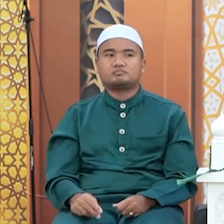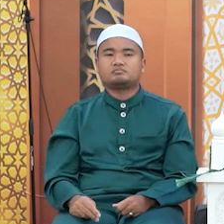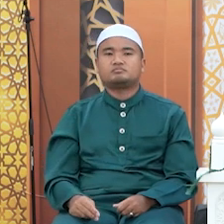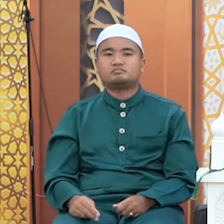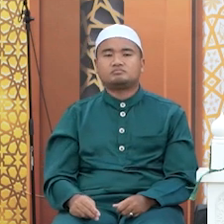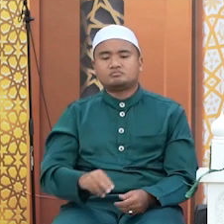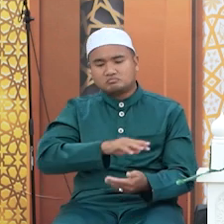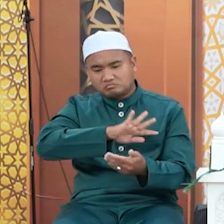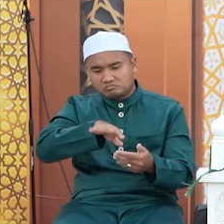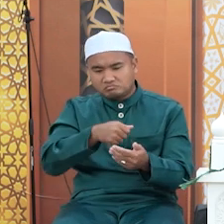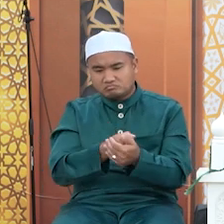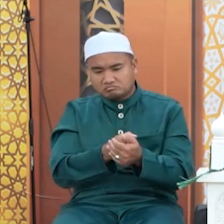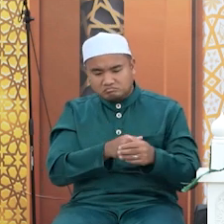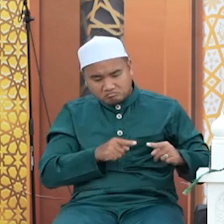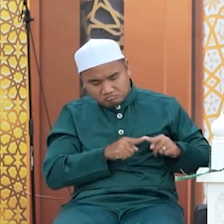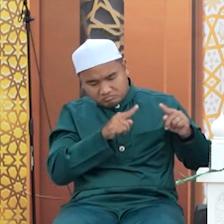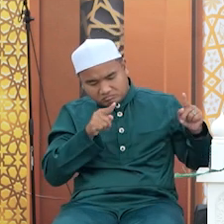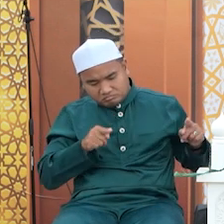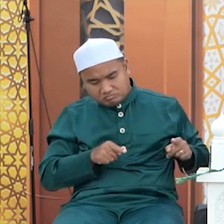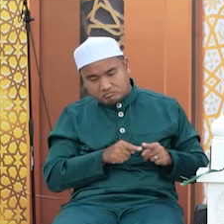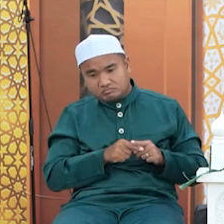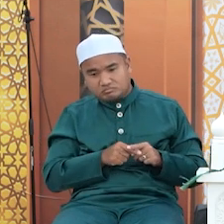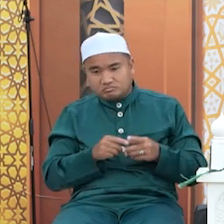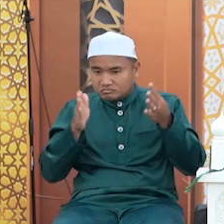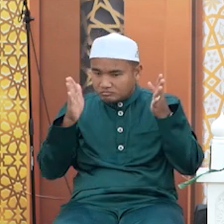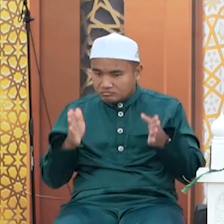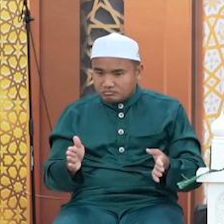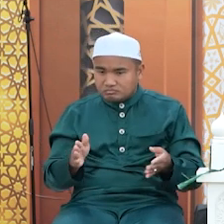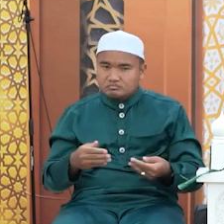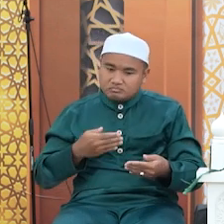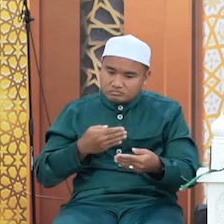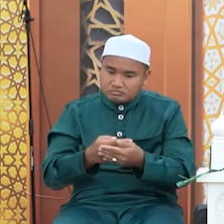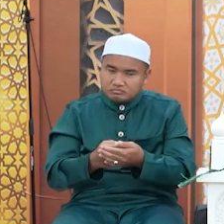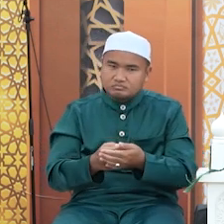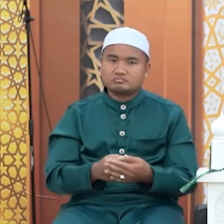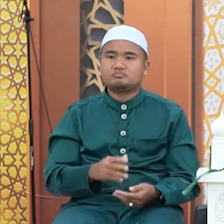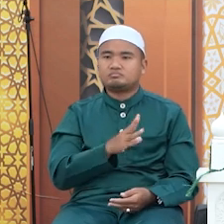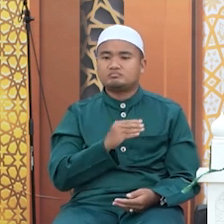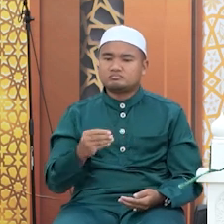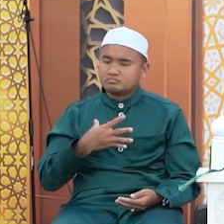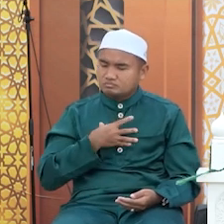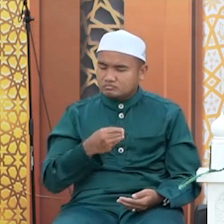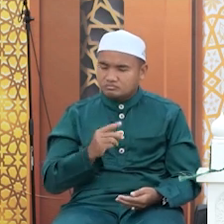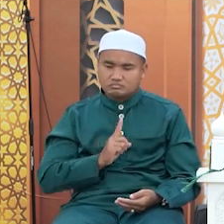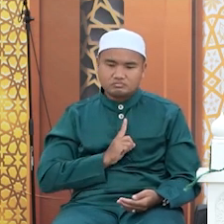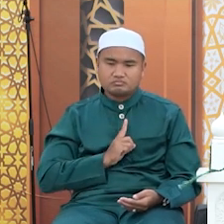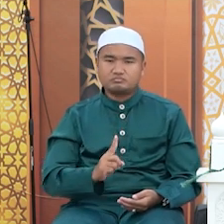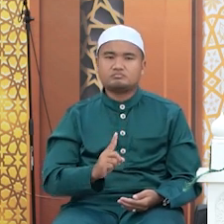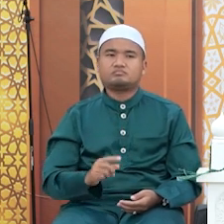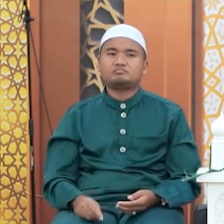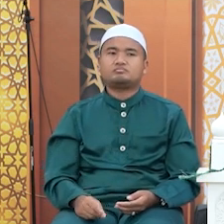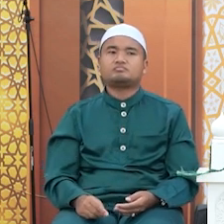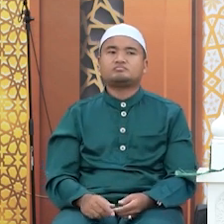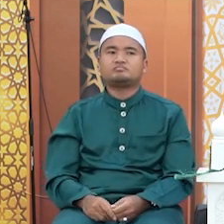menyebabkan hati-hati manusia merasa dekat dan jinak dengan Islam. Walau kunta fazzan